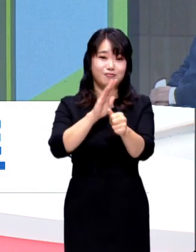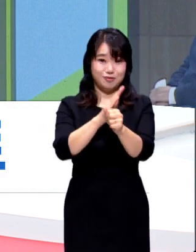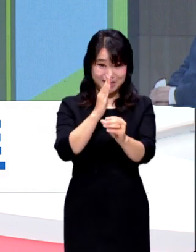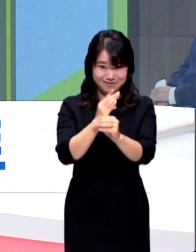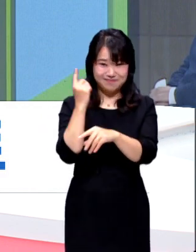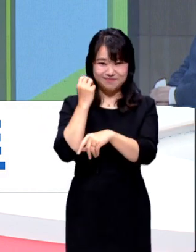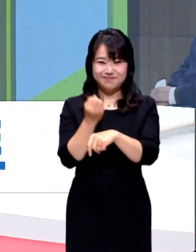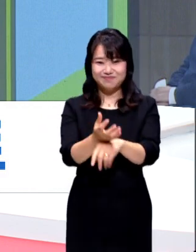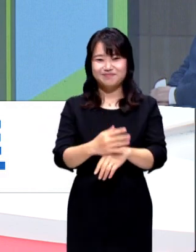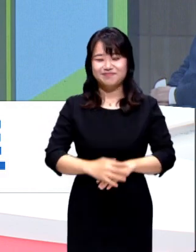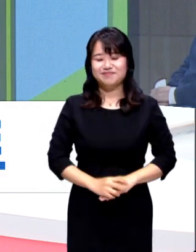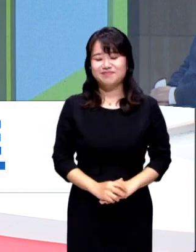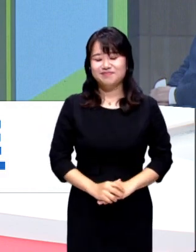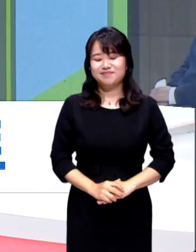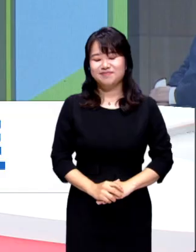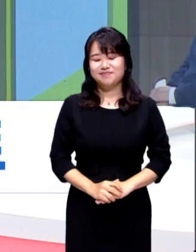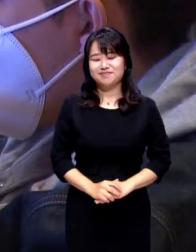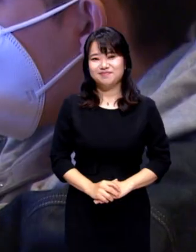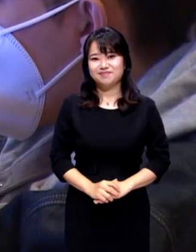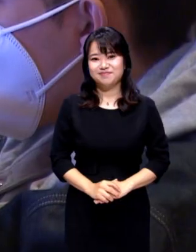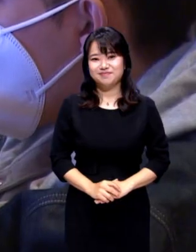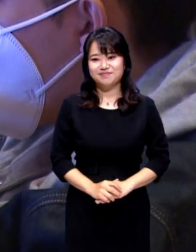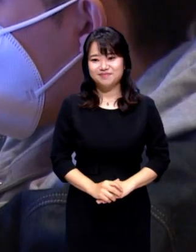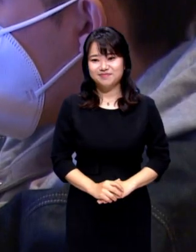현장에 직접 다녀왔습니다.